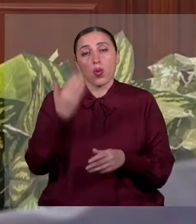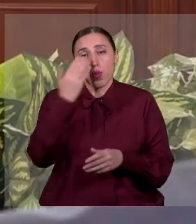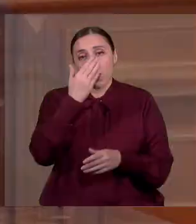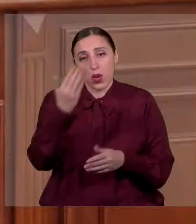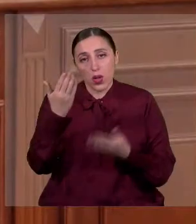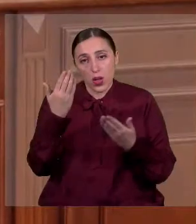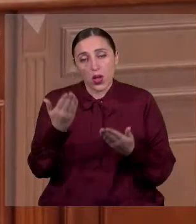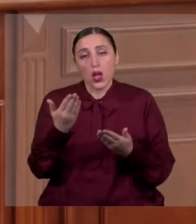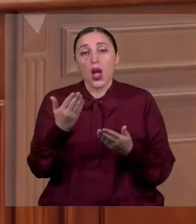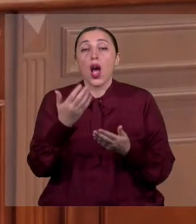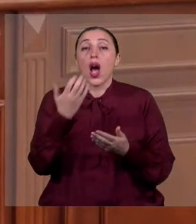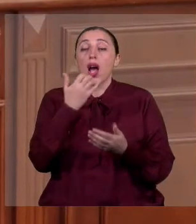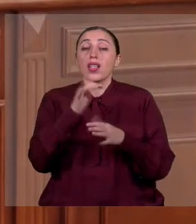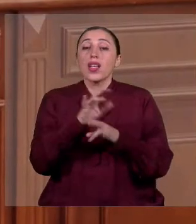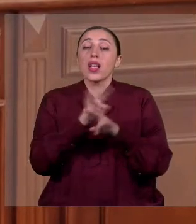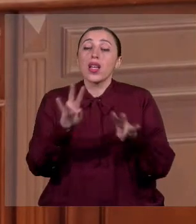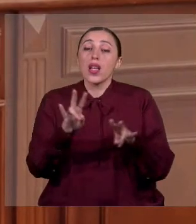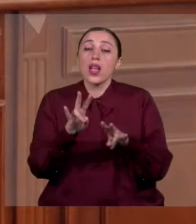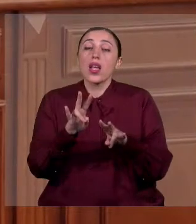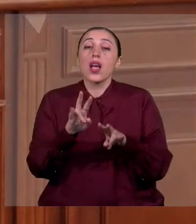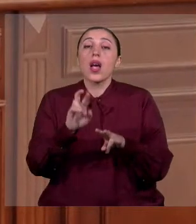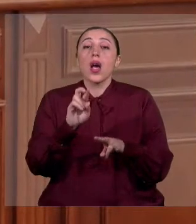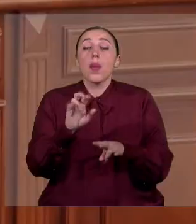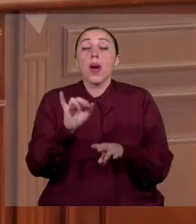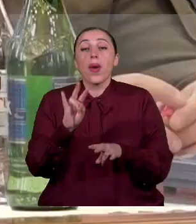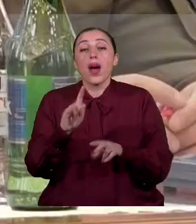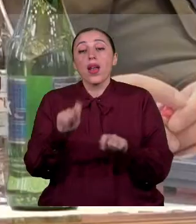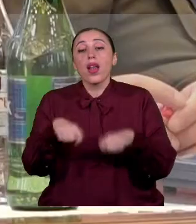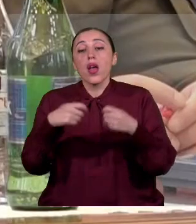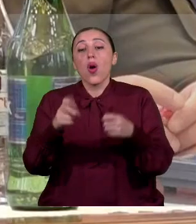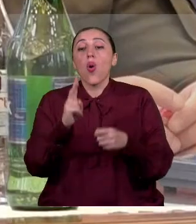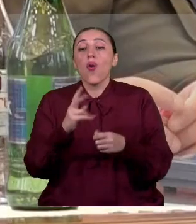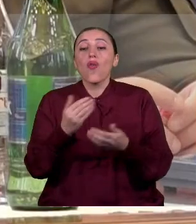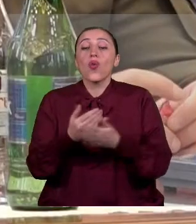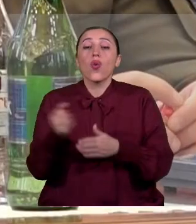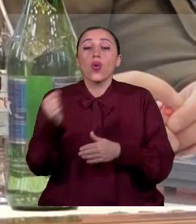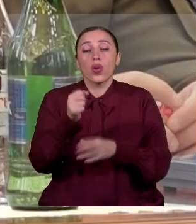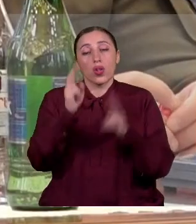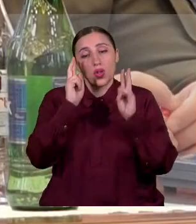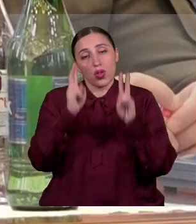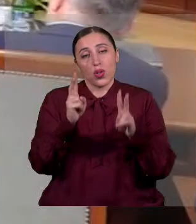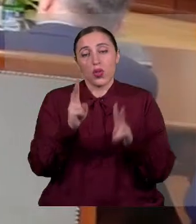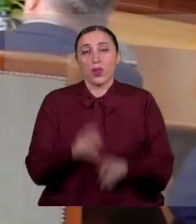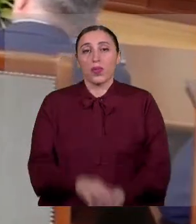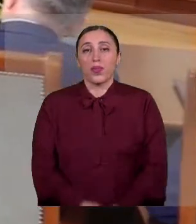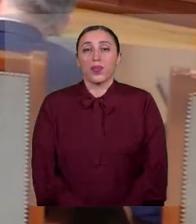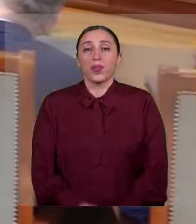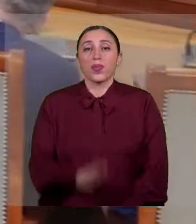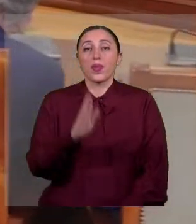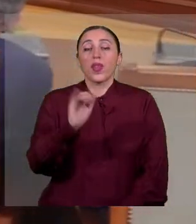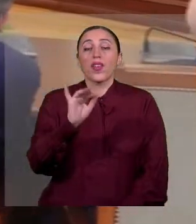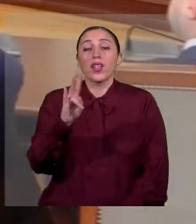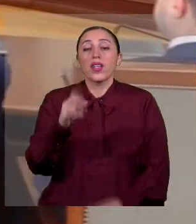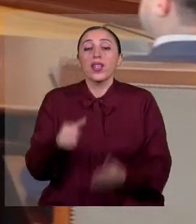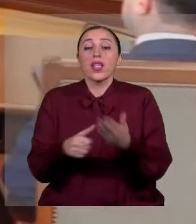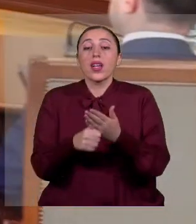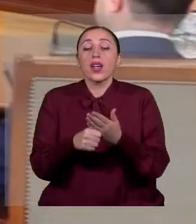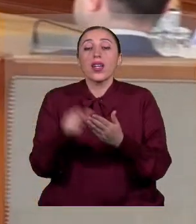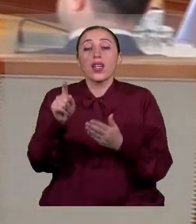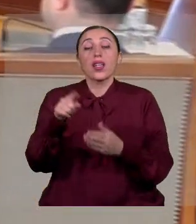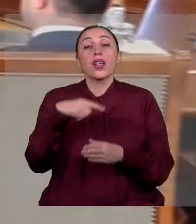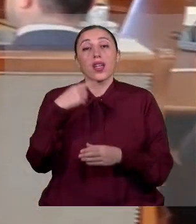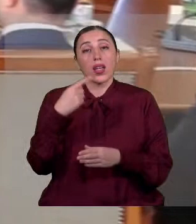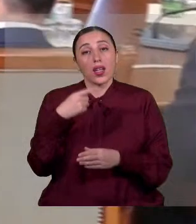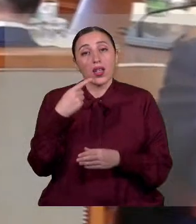կփոխարինի արտգործնախարար Դավիթ Բաբայանին, ասաց, ում հետ են բանակցությունները, տեղյակ չէ։ Վարդանյանի խորհրդականը